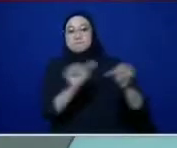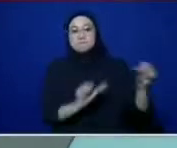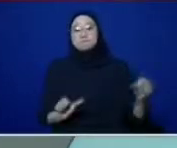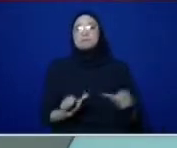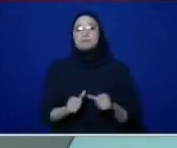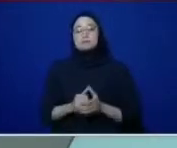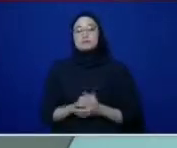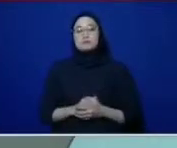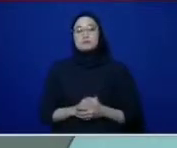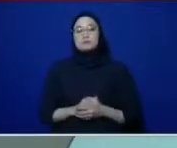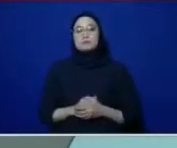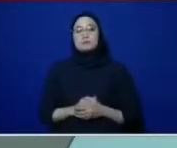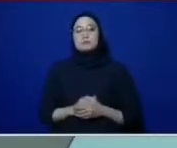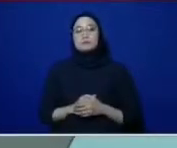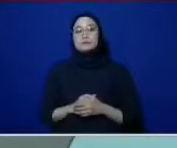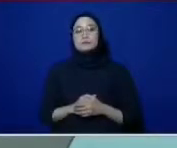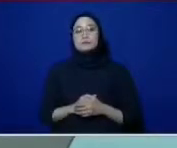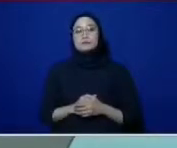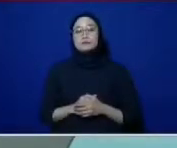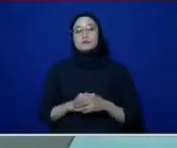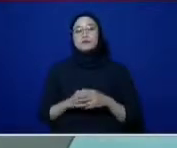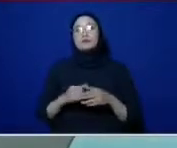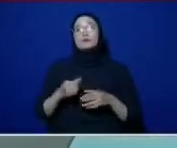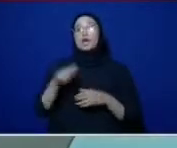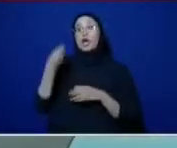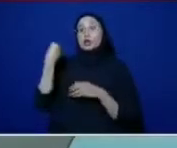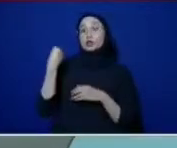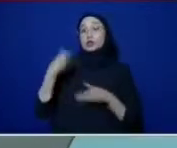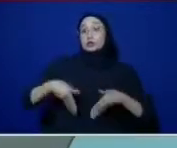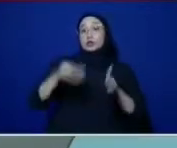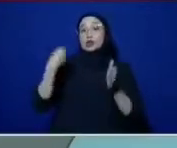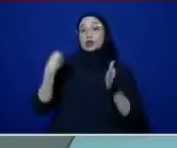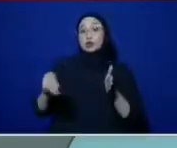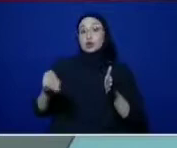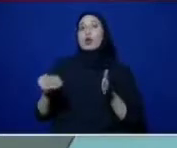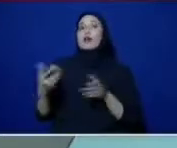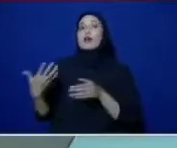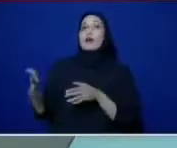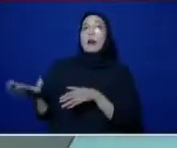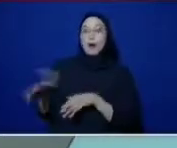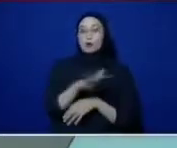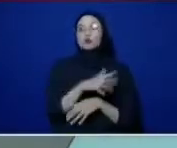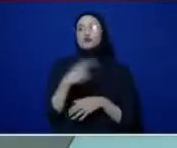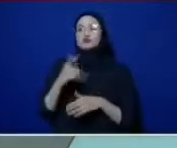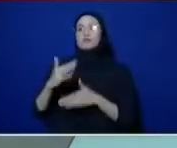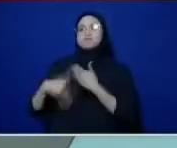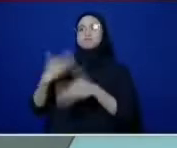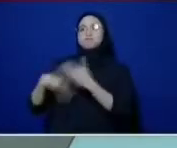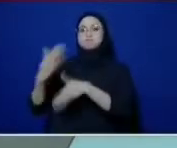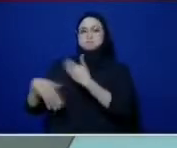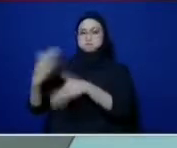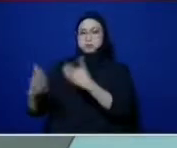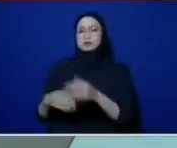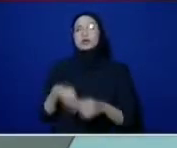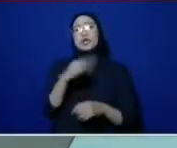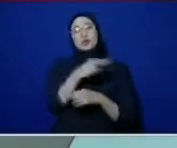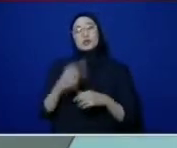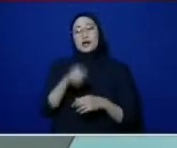telah terus kita kerjakan, terutama di Indonesia bagian timur, karena kita memiliki 17.000